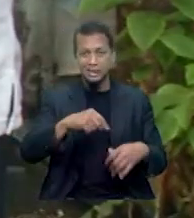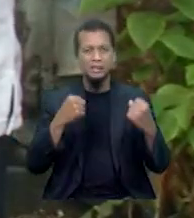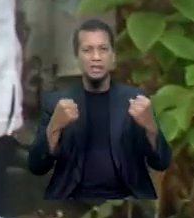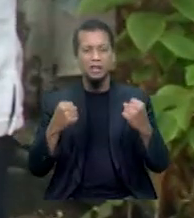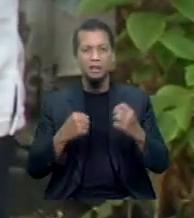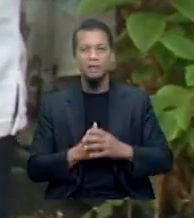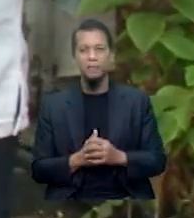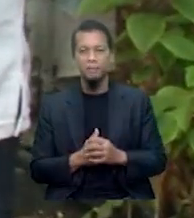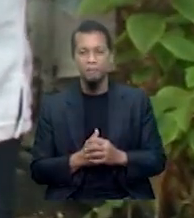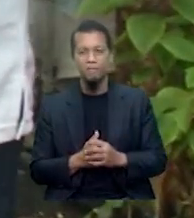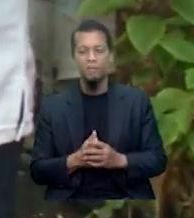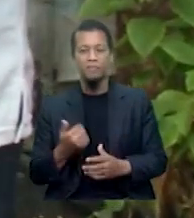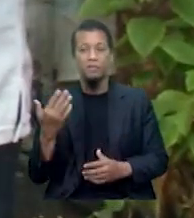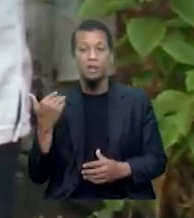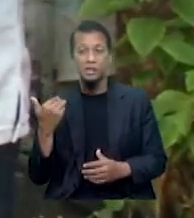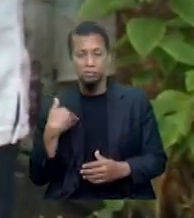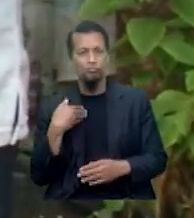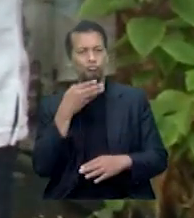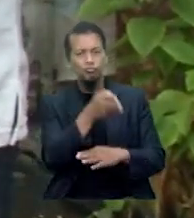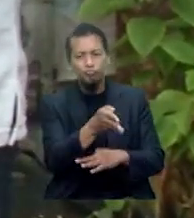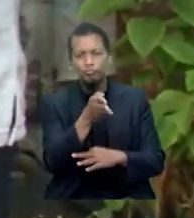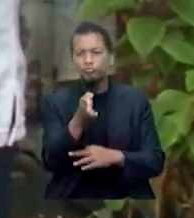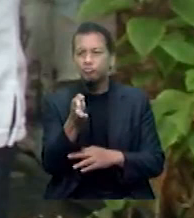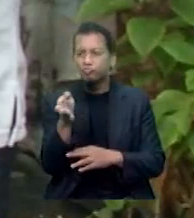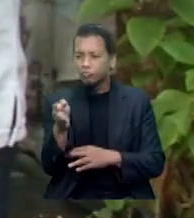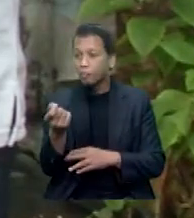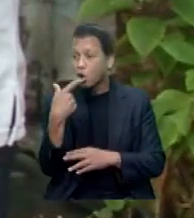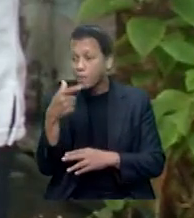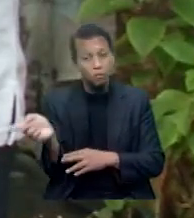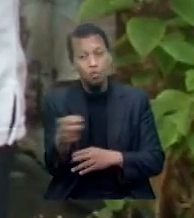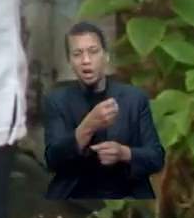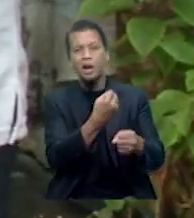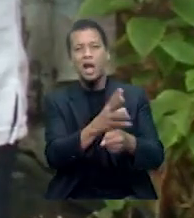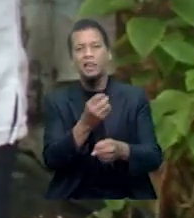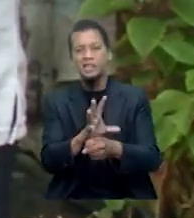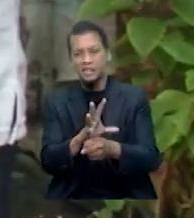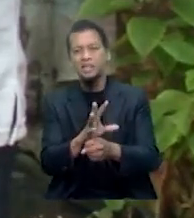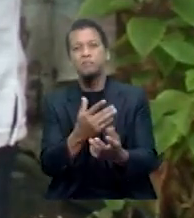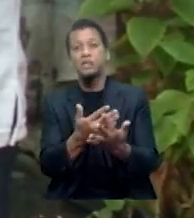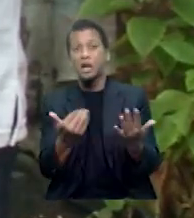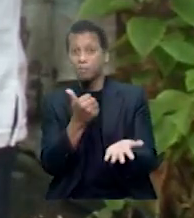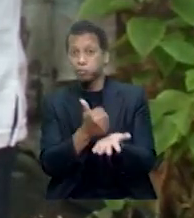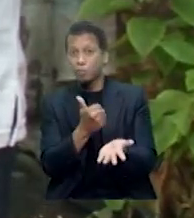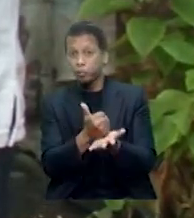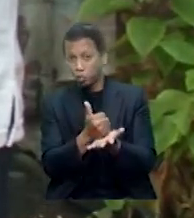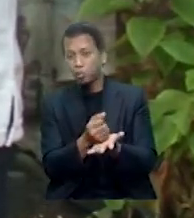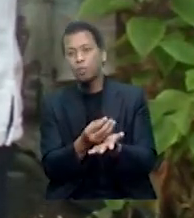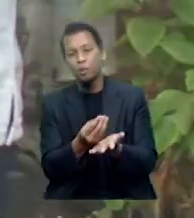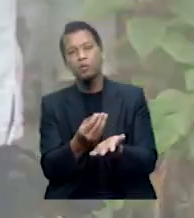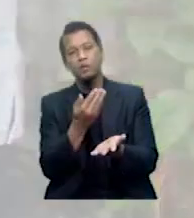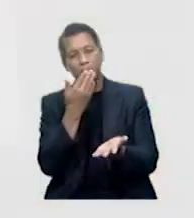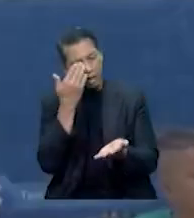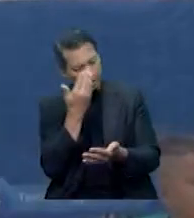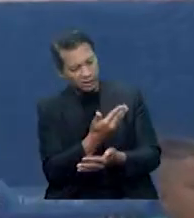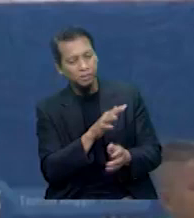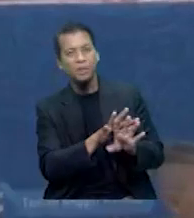door to door untuk pengobatan gratis itu masyarakat sangat berterima kasih kepada partai perindo yang sangat peduli untuk keluarga di